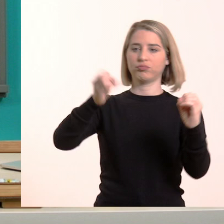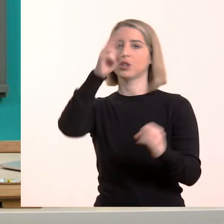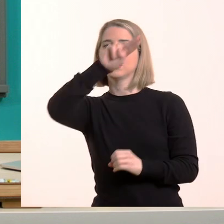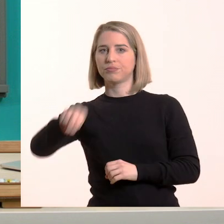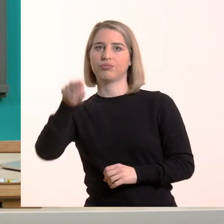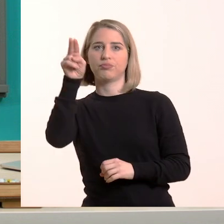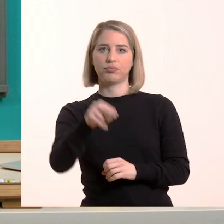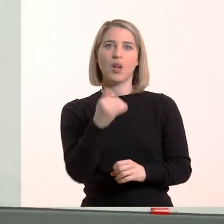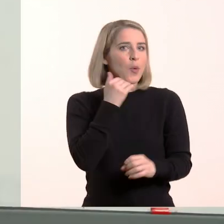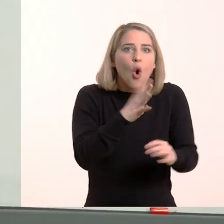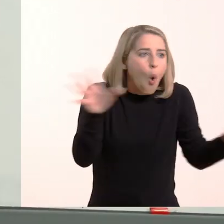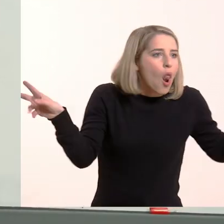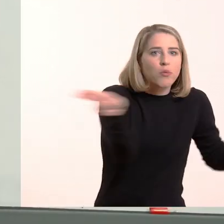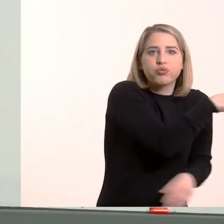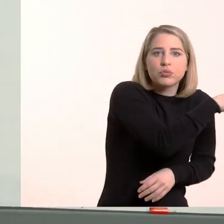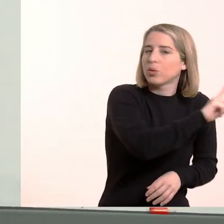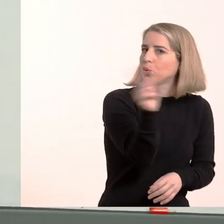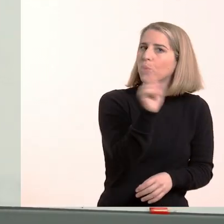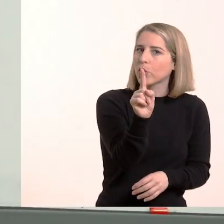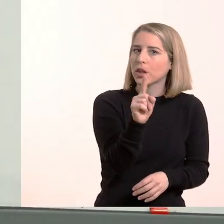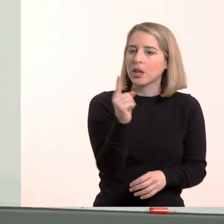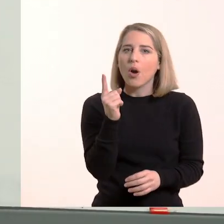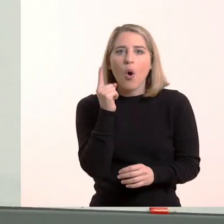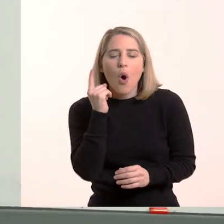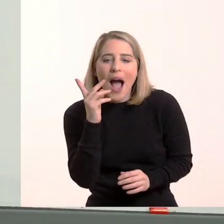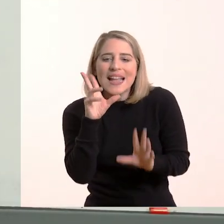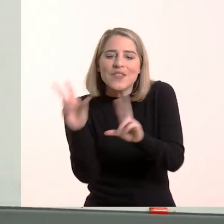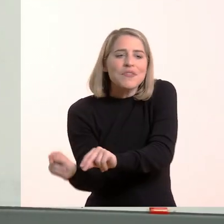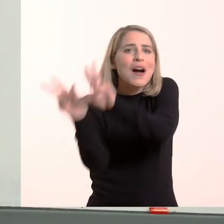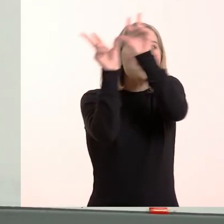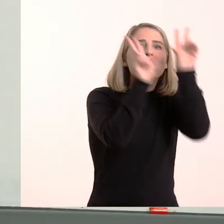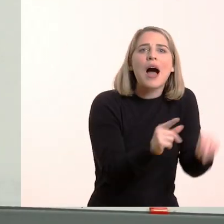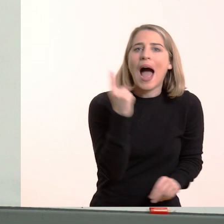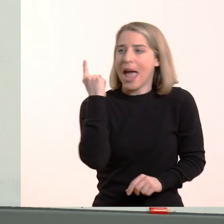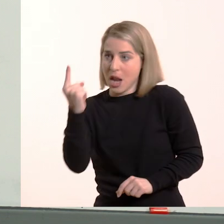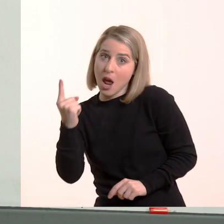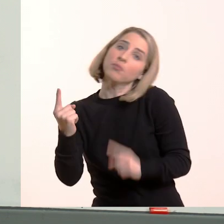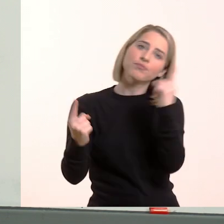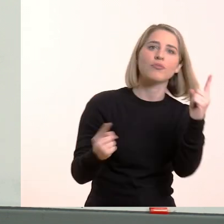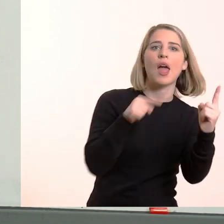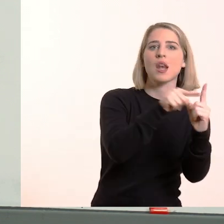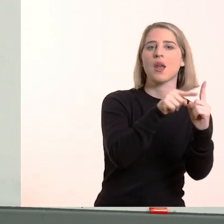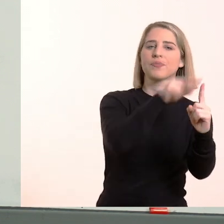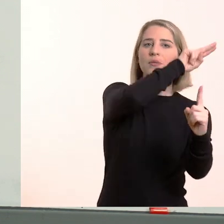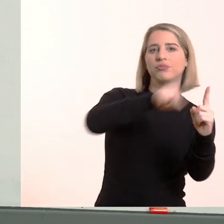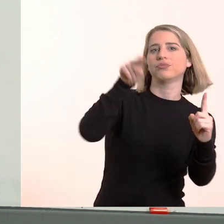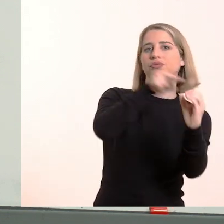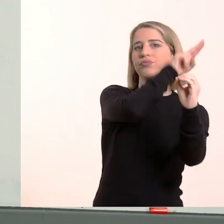Δεν γίνεται να σβήσω όλα. Όσα έχει. 1-1. Άρα, 100 κιλά.